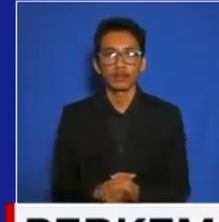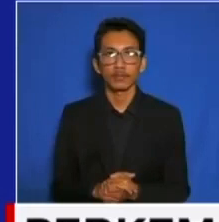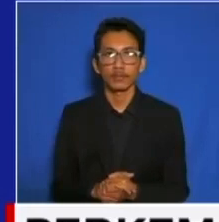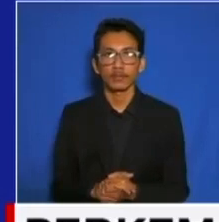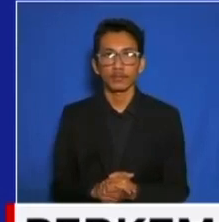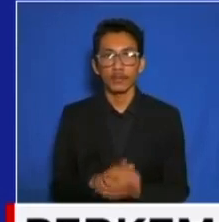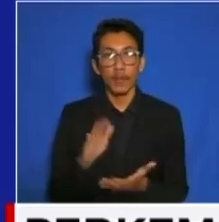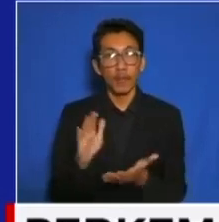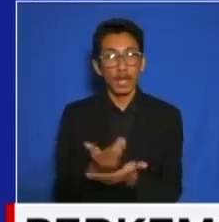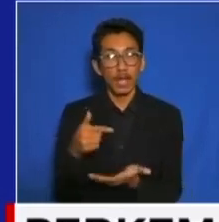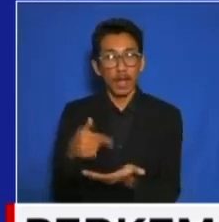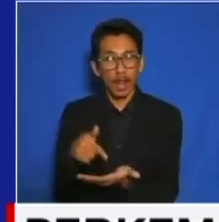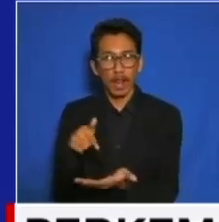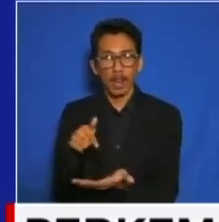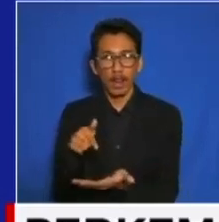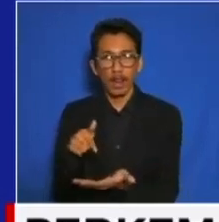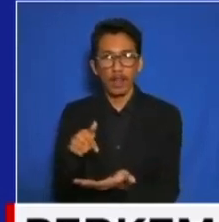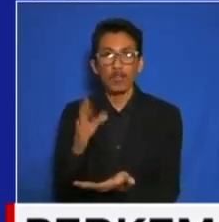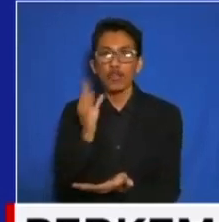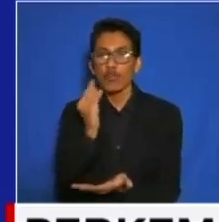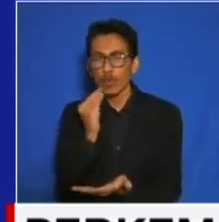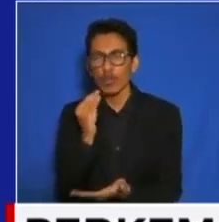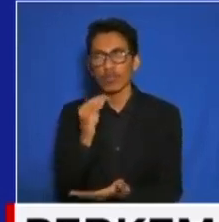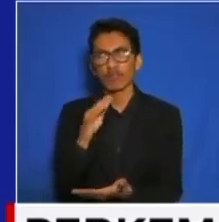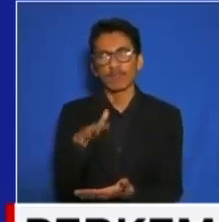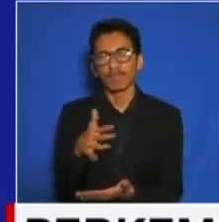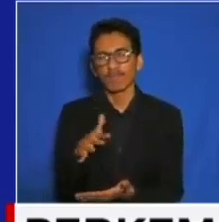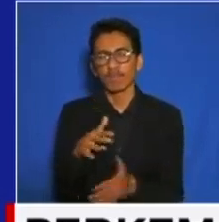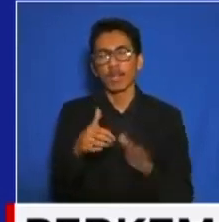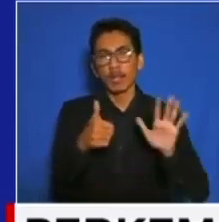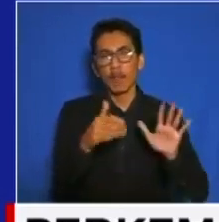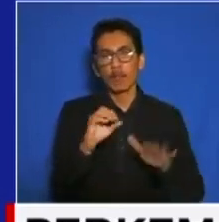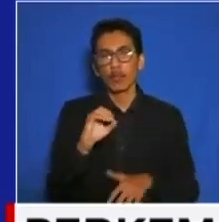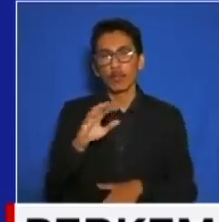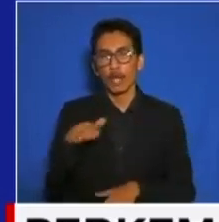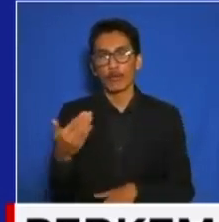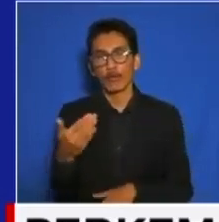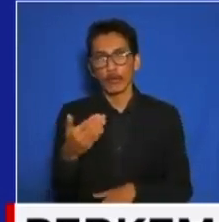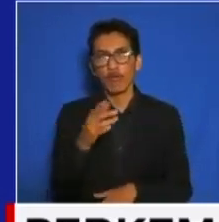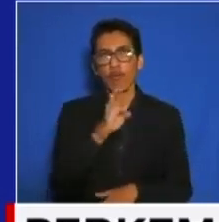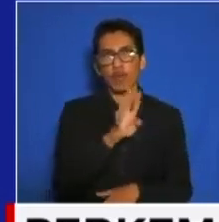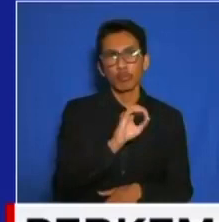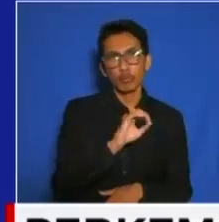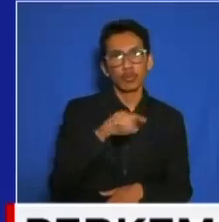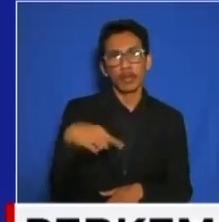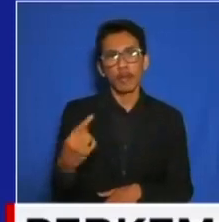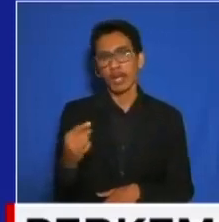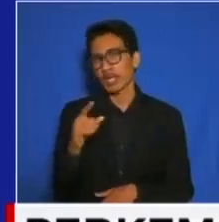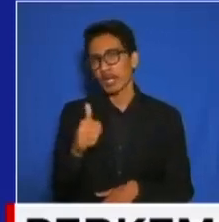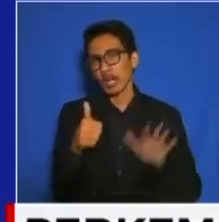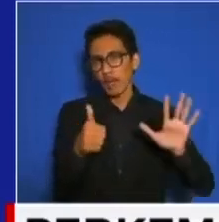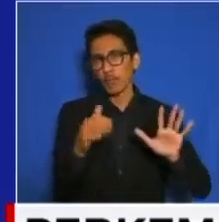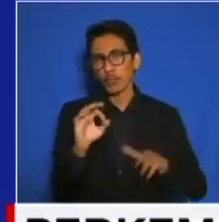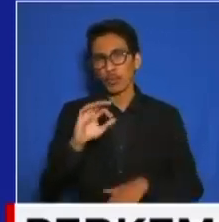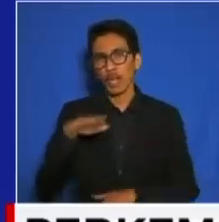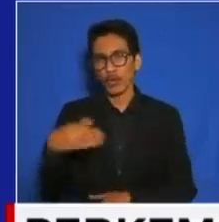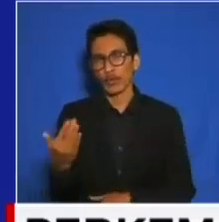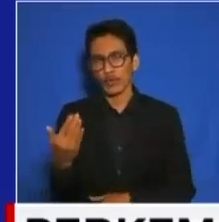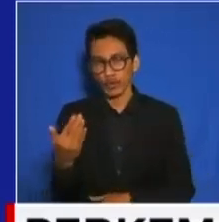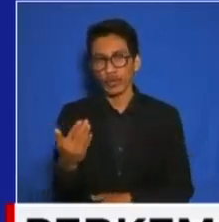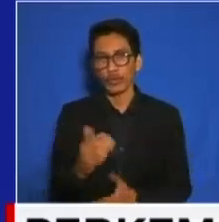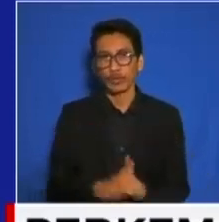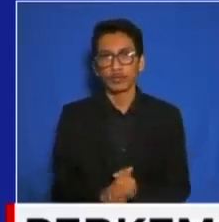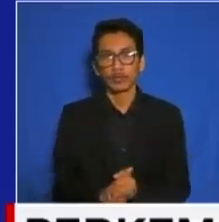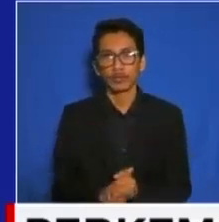kelompok usia sekitar 60 tahun. Antara 41-60 tahun dan beberapa diantaranya di atas